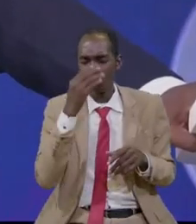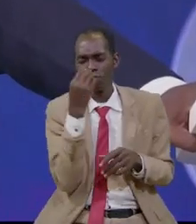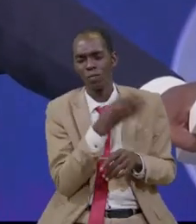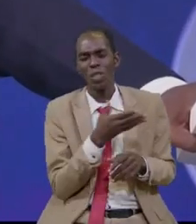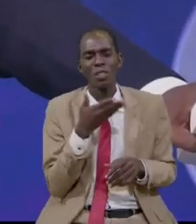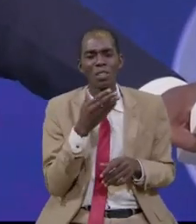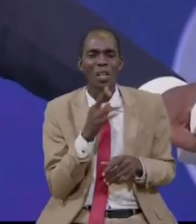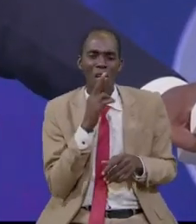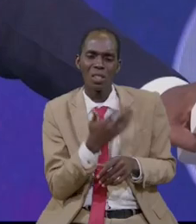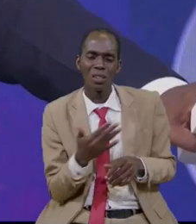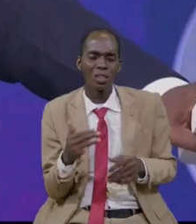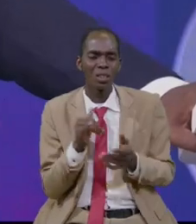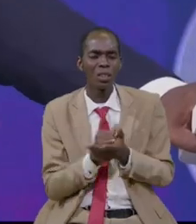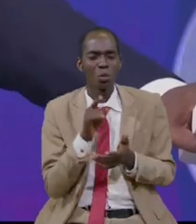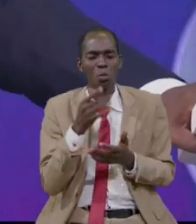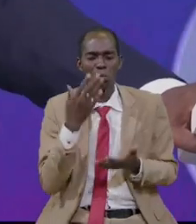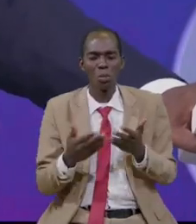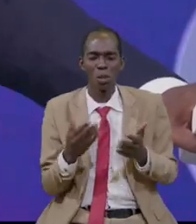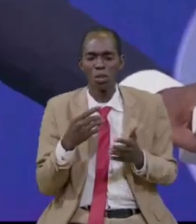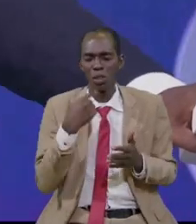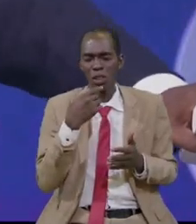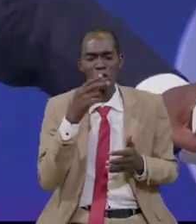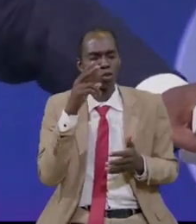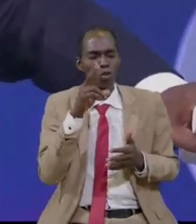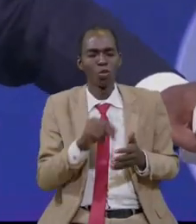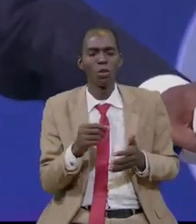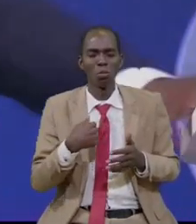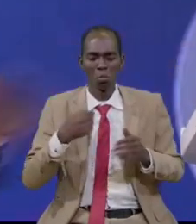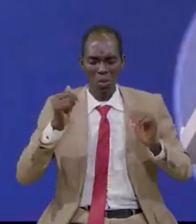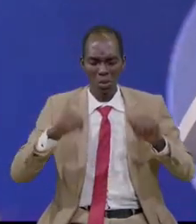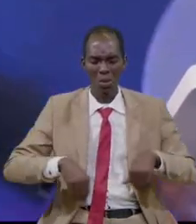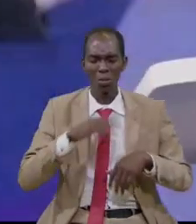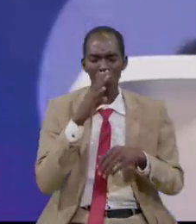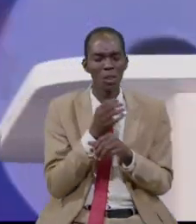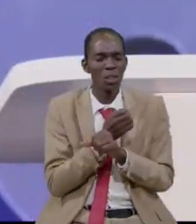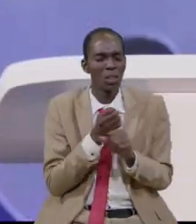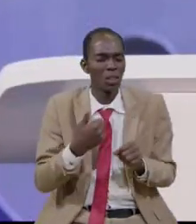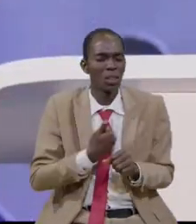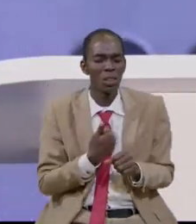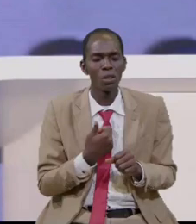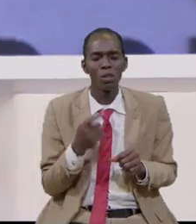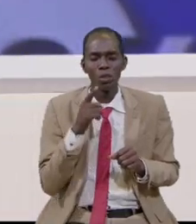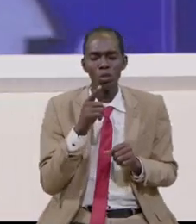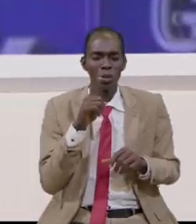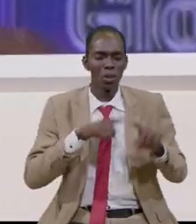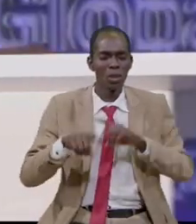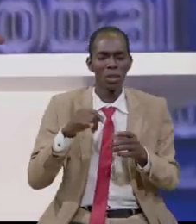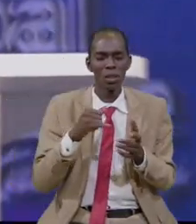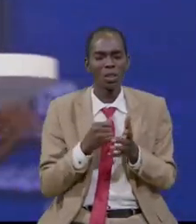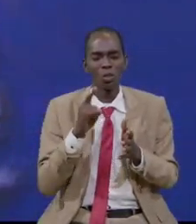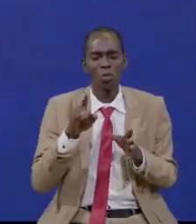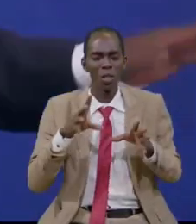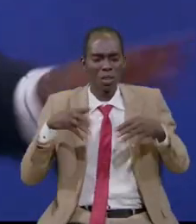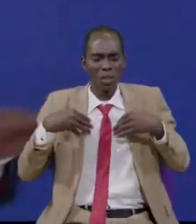directement. On ne dit pas non, je peux être sauvé de moi-même. Vous dites et vous acceptez que Jésus-Christ et